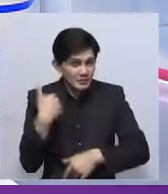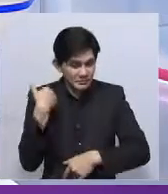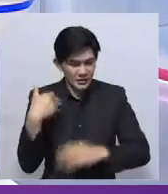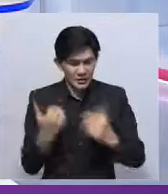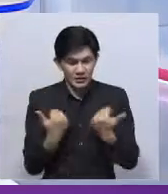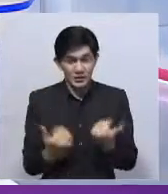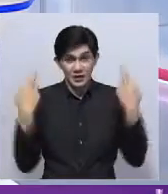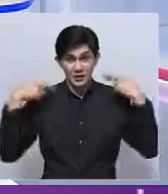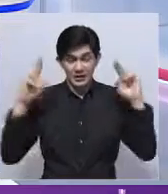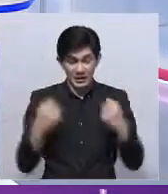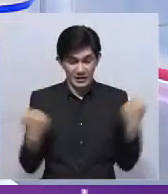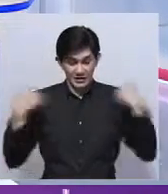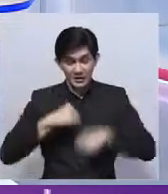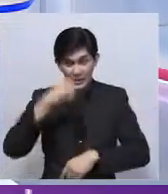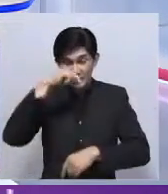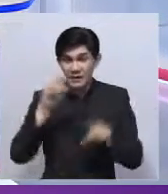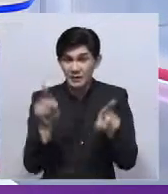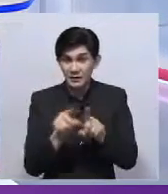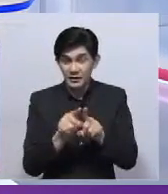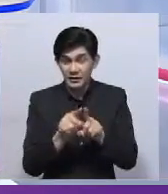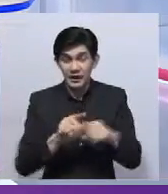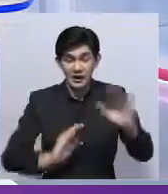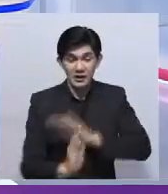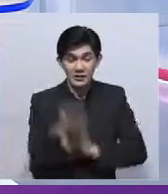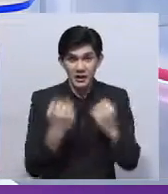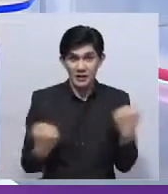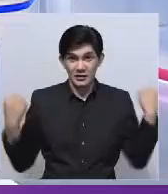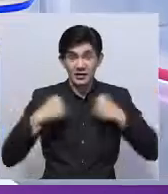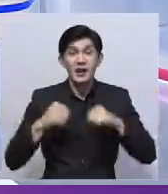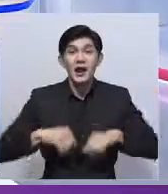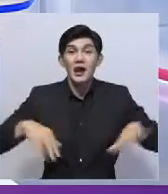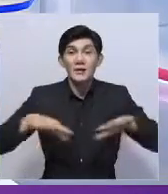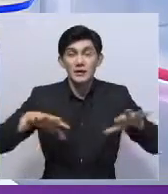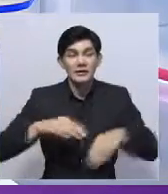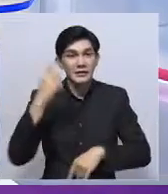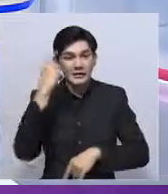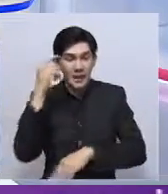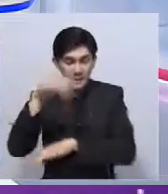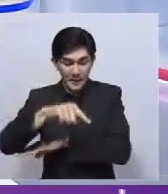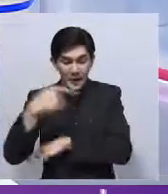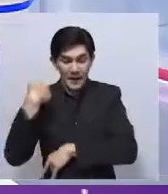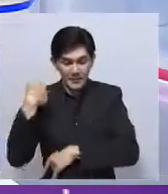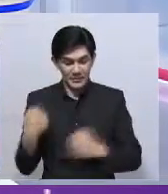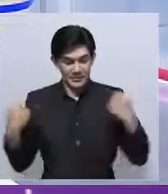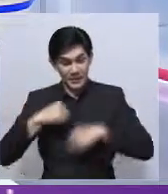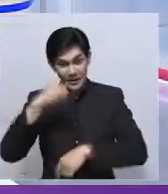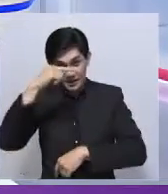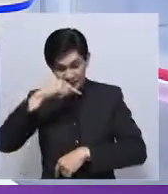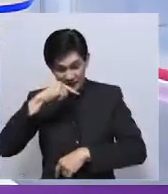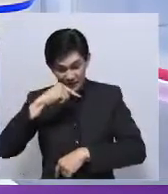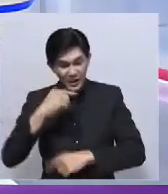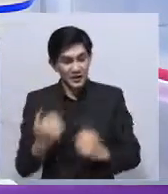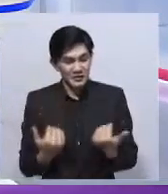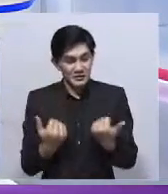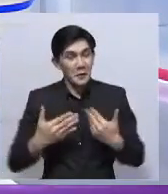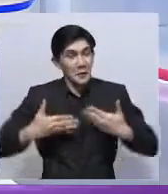บาลสวมใส่ชุดไทยตอนแรกตอนเช้ามาแต่งกายปกติพอตกบ่ายคาดว่าน่าจะไปร่วมงานเนี่ยแหละค่ะสวมใส่ชุดไทยแล้วแต่ละค